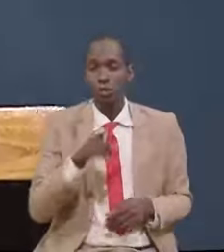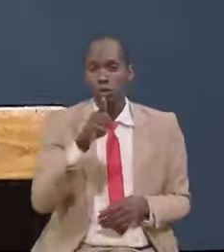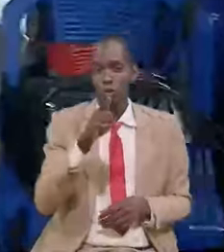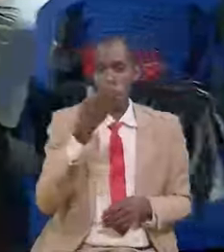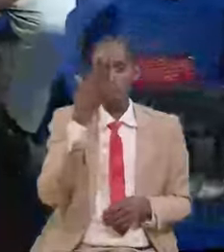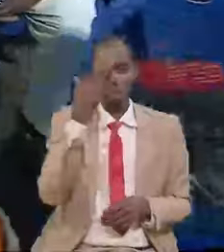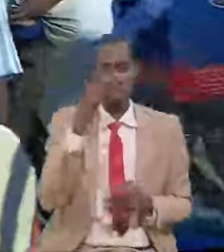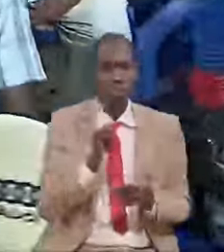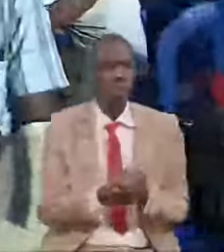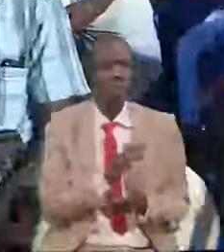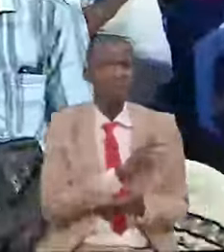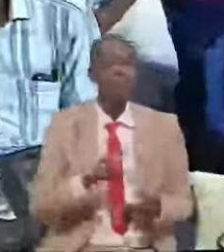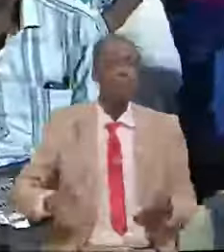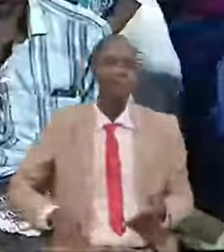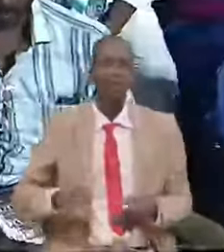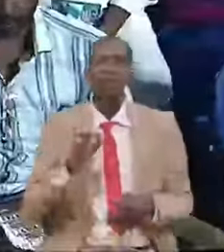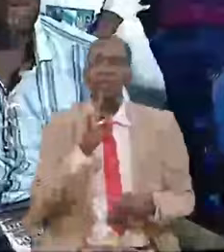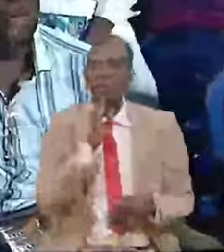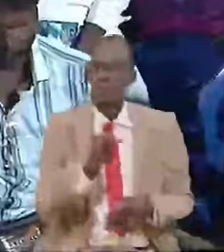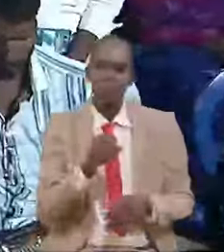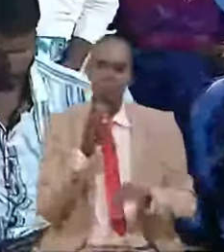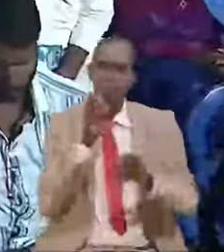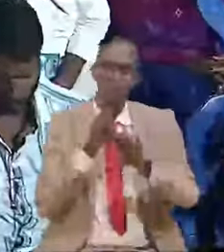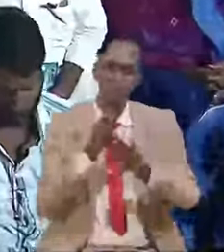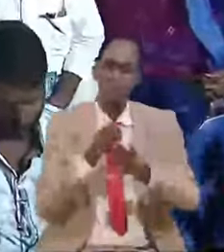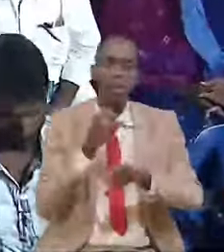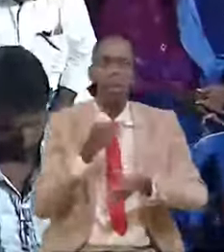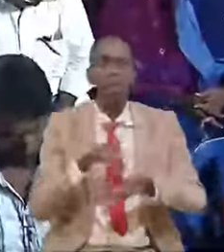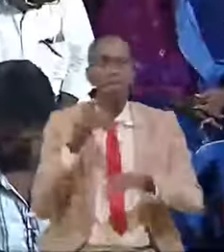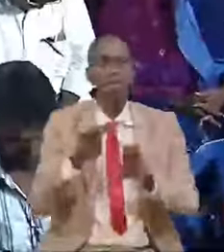Et tu sais que Christ frappe à la porte de ton cœur.